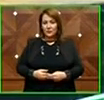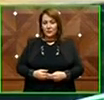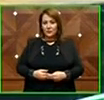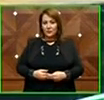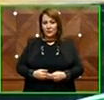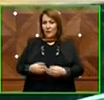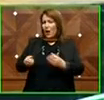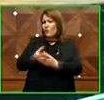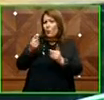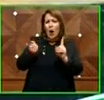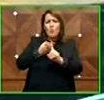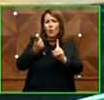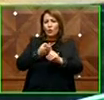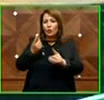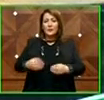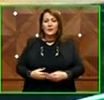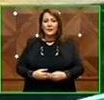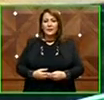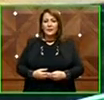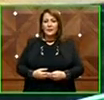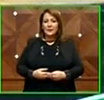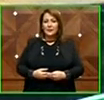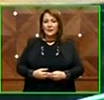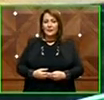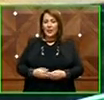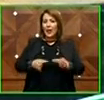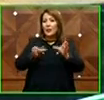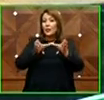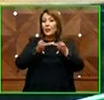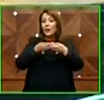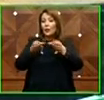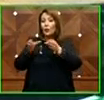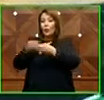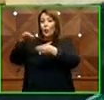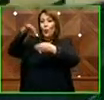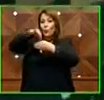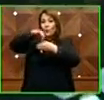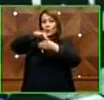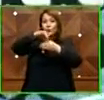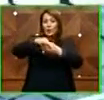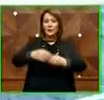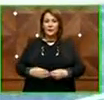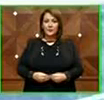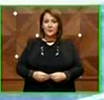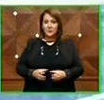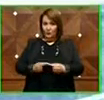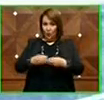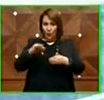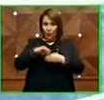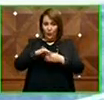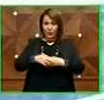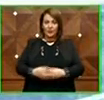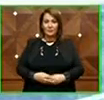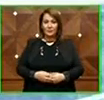بالمعطية الأساسية وهي الكتلة الناخبة. كتلة ناخبة